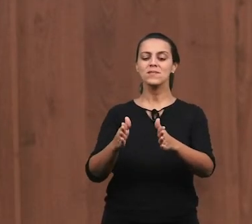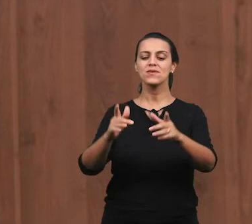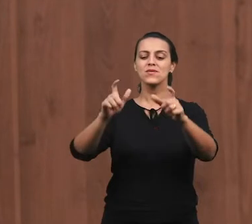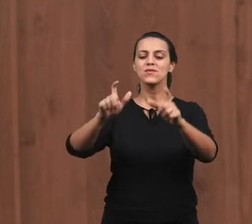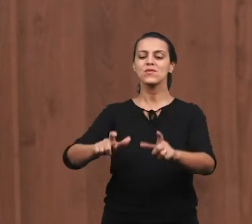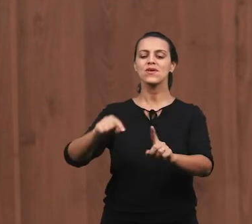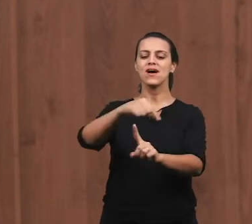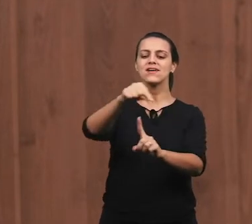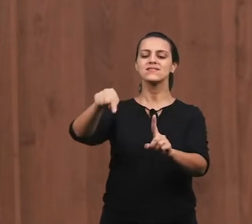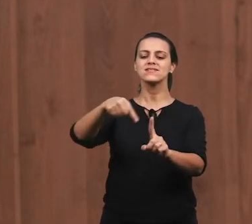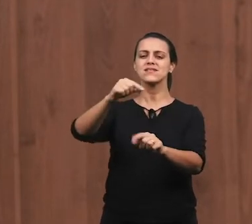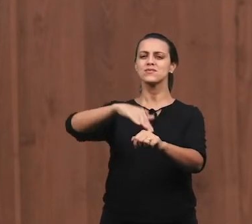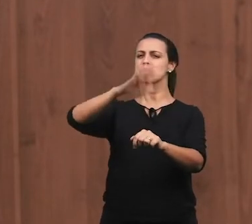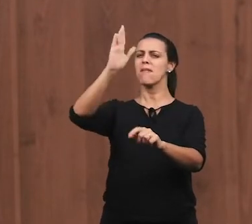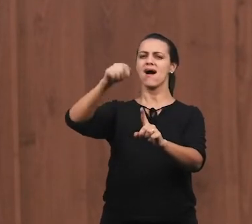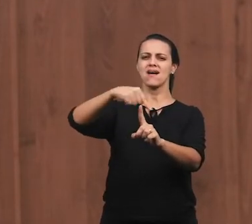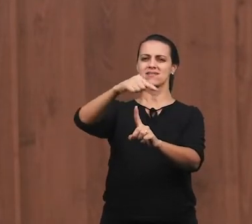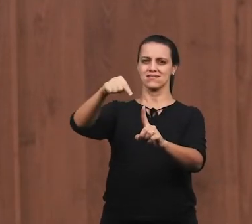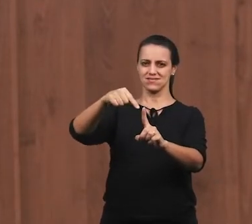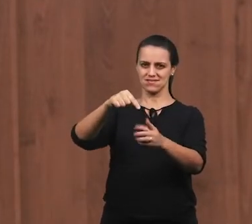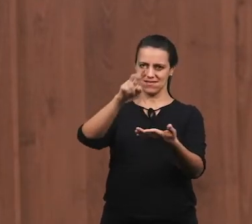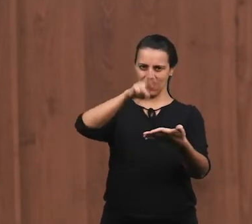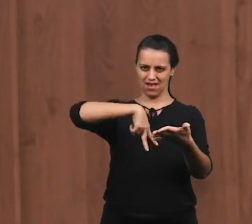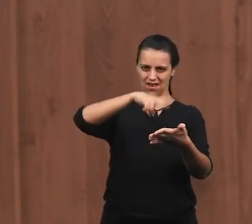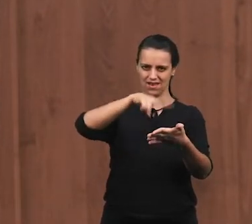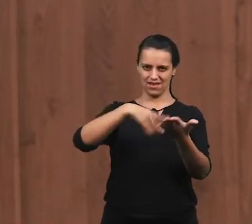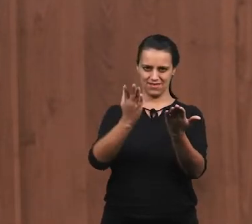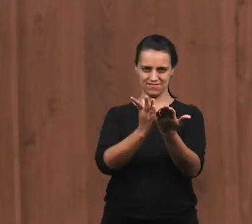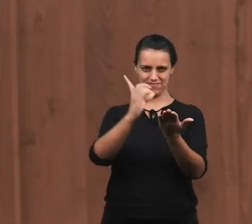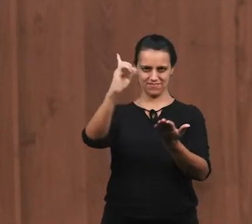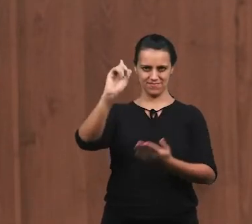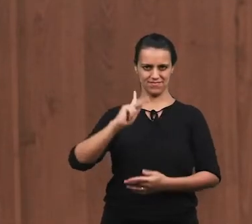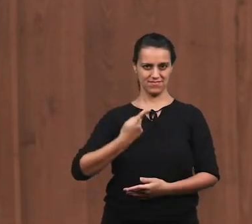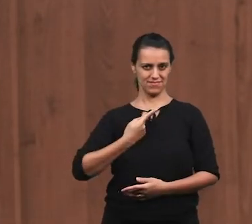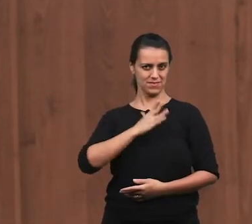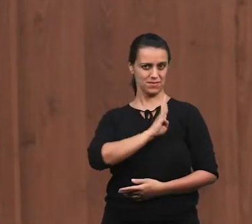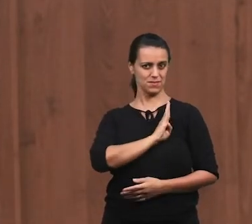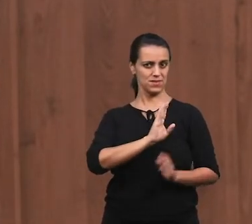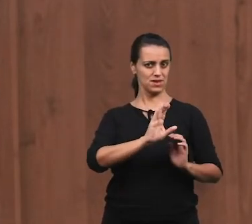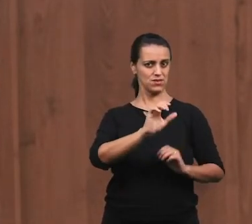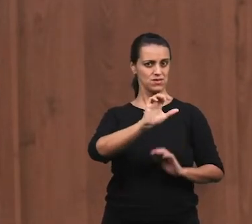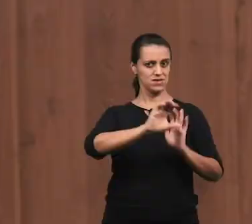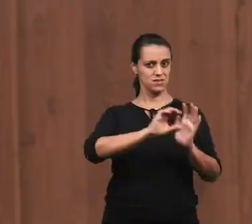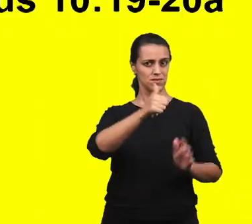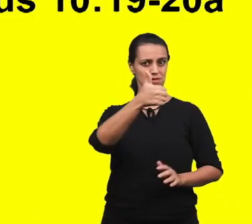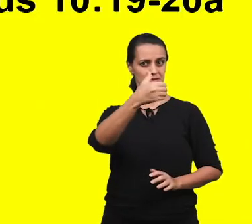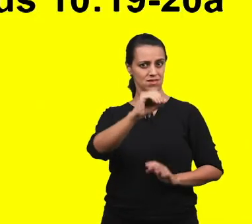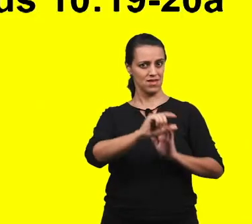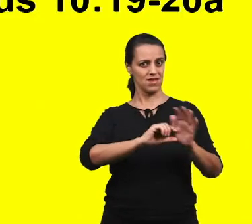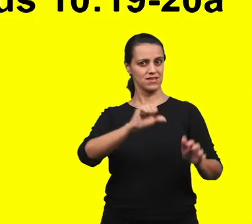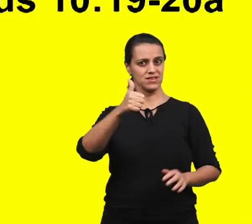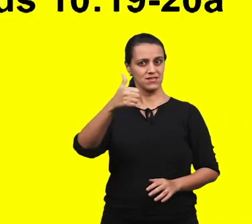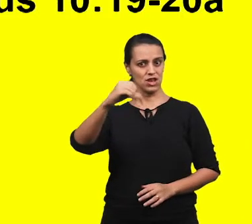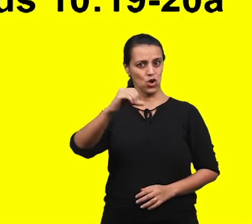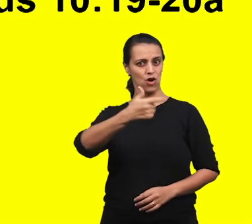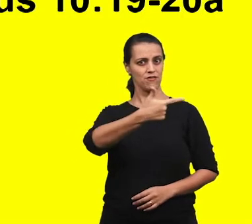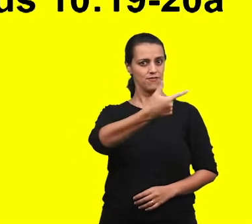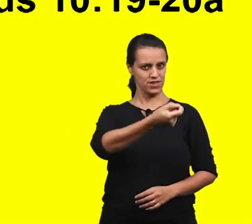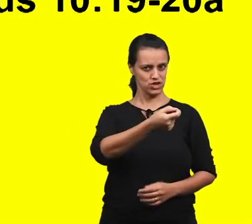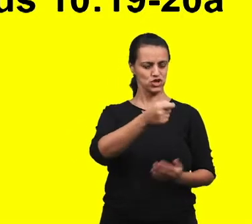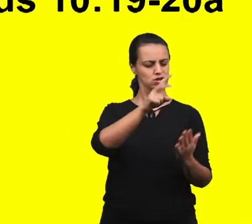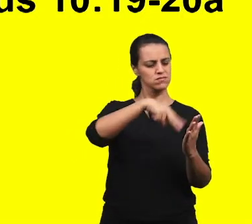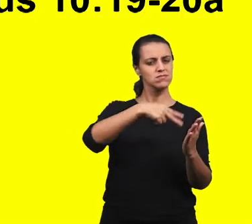будет о пути во святое святых. Давайте прочитаем наше слово. Послание к Евреям, 10